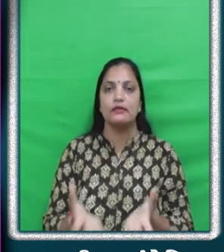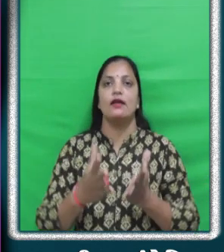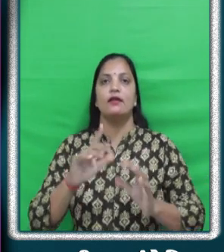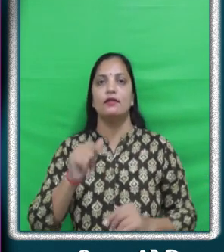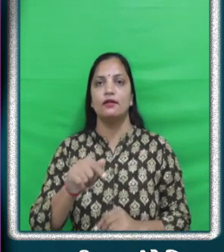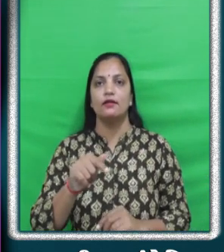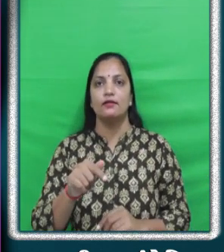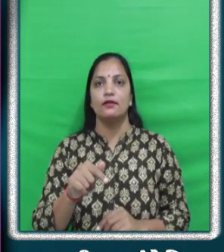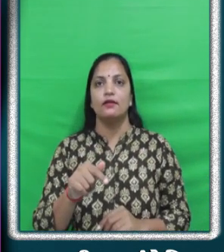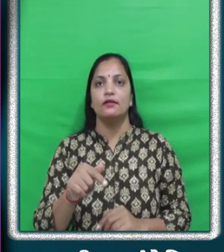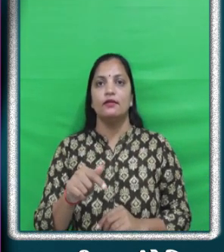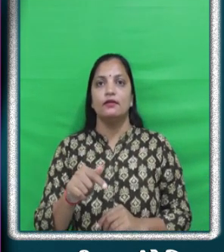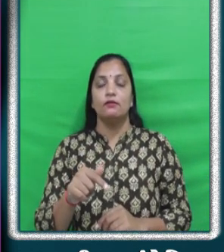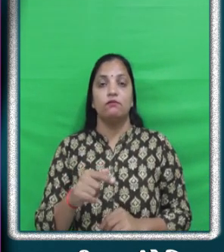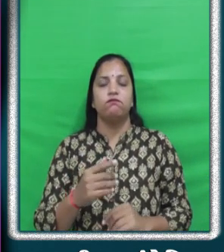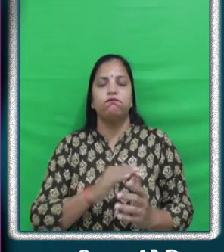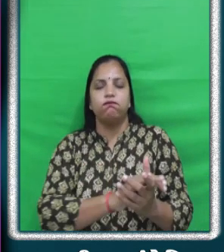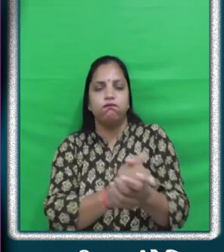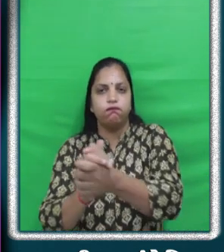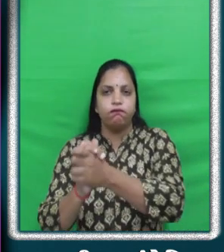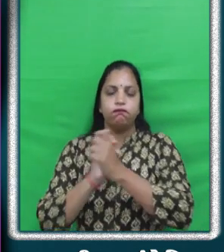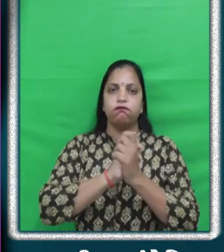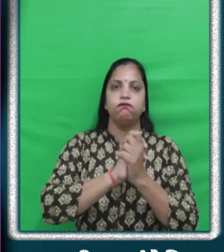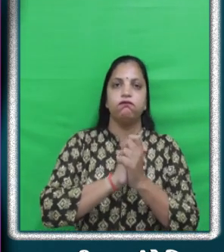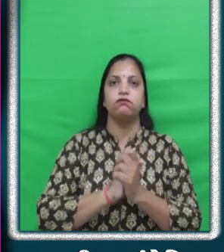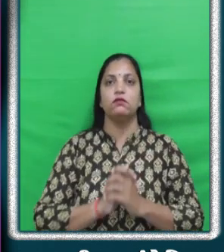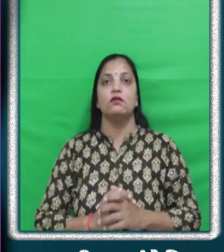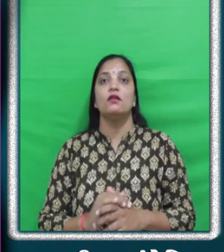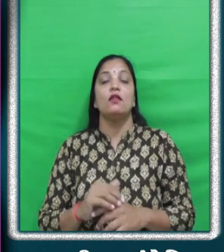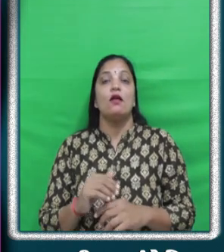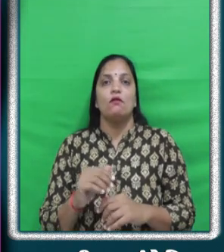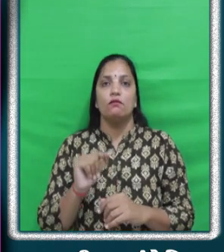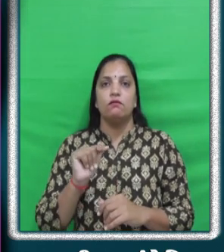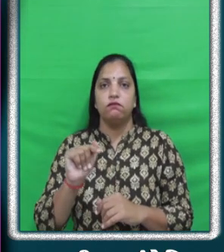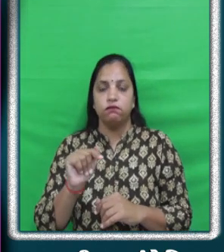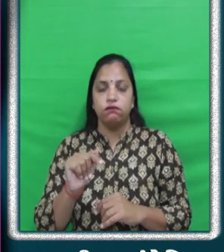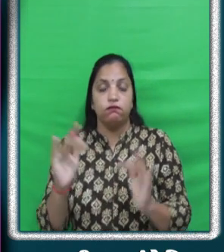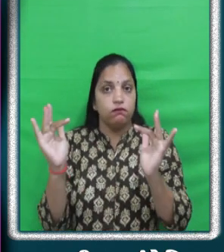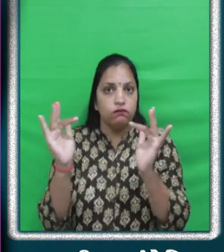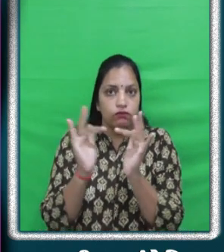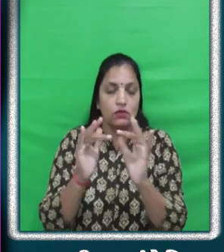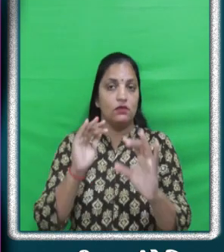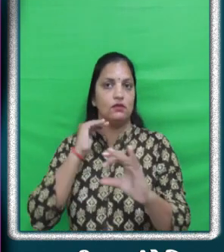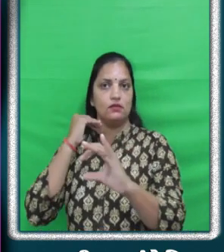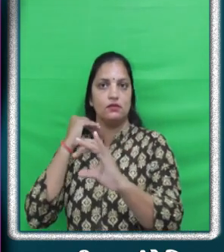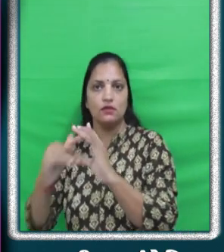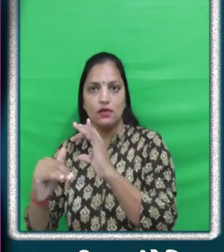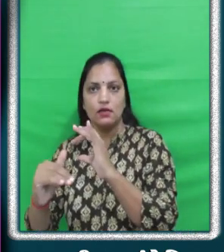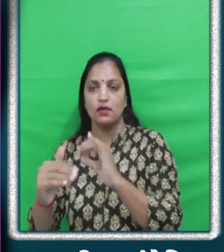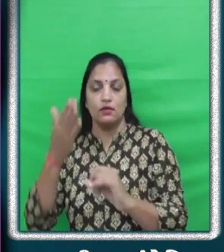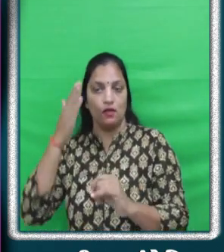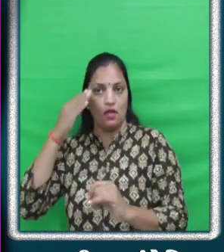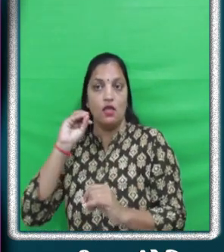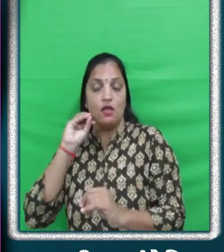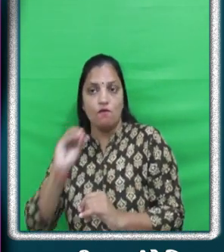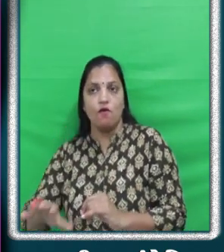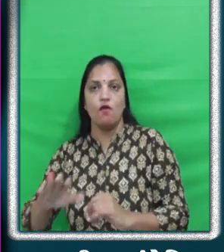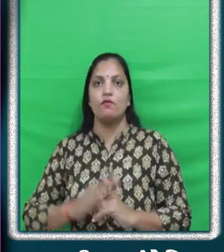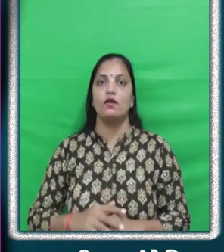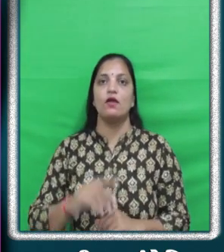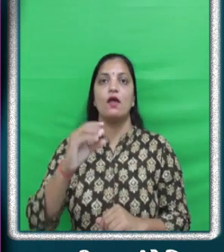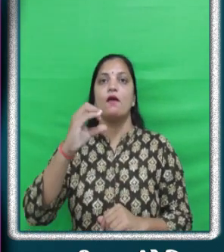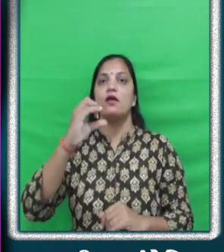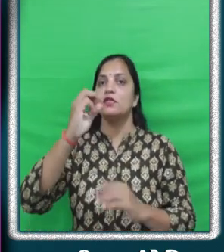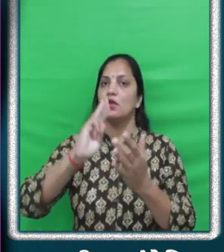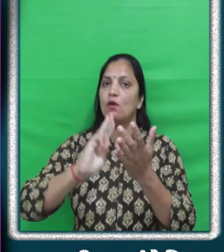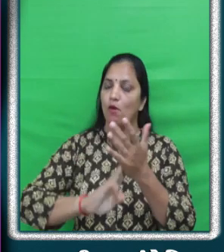छे। तेथी तमारा जे साथी मित्रों जे ट्वेल्थ मा होय तेमने आ लिंक मोकलीने तमारे जाण करवानी छे